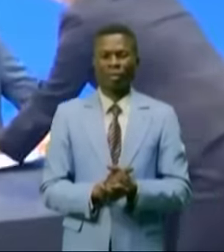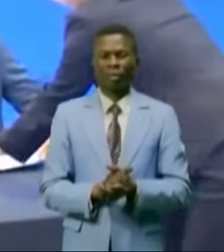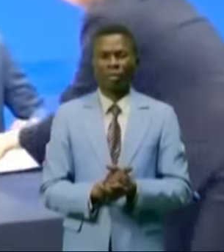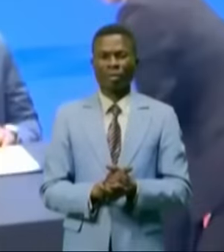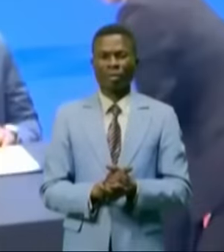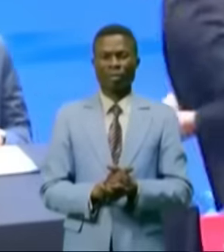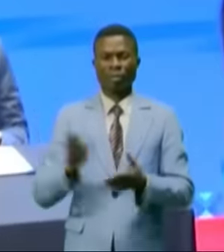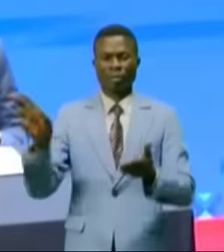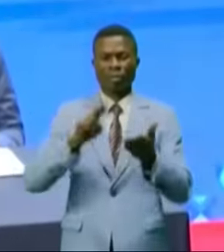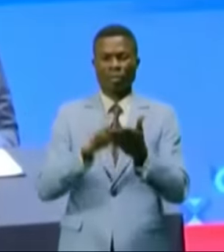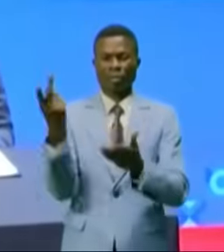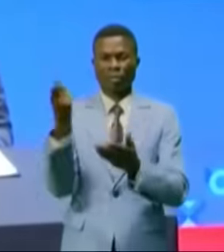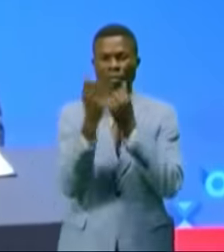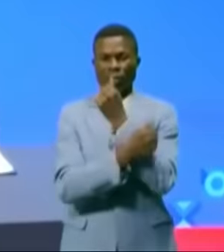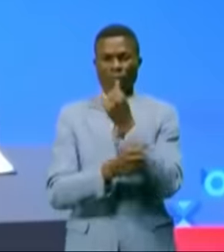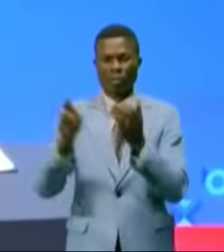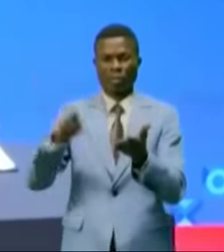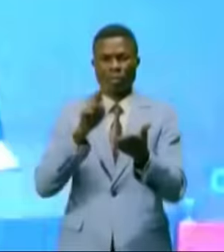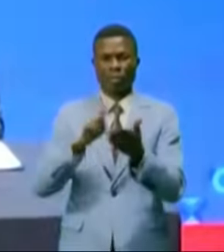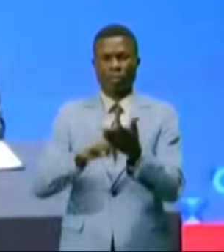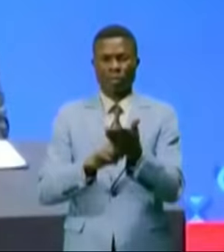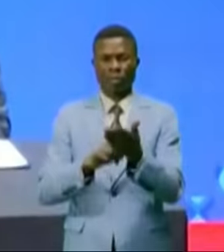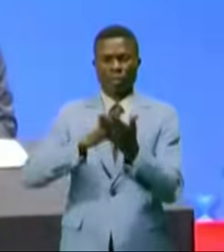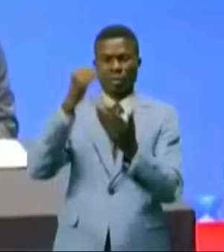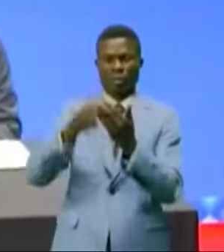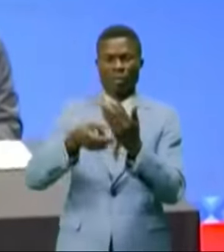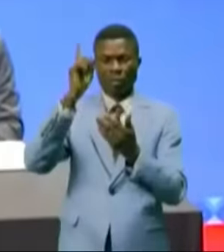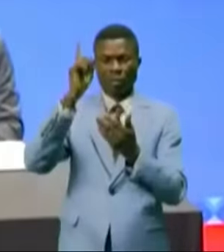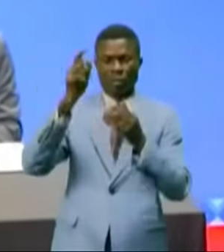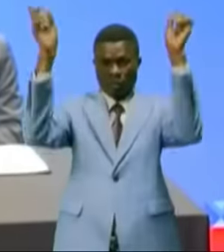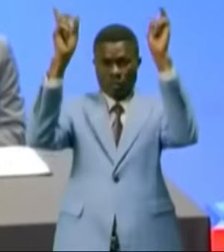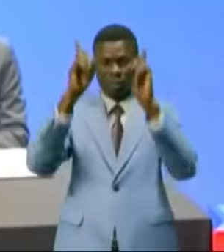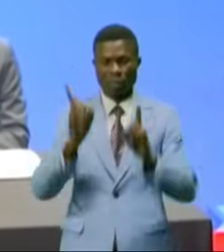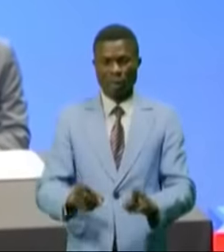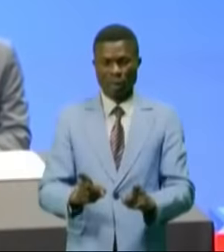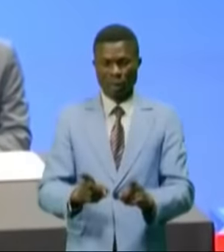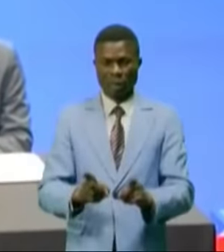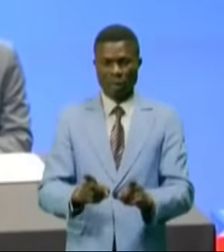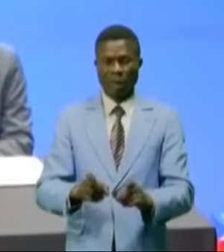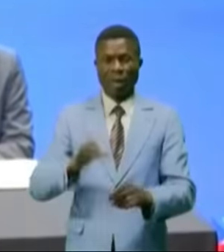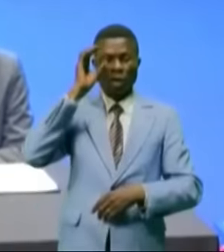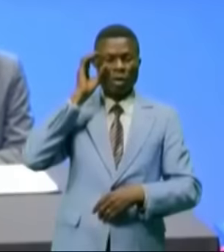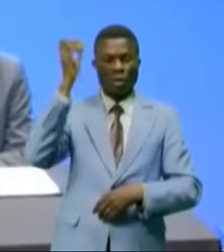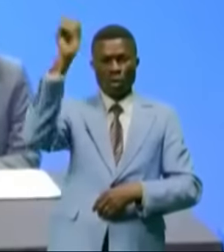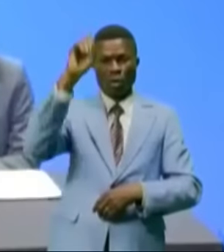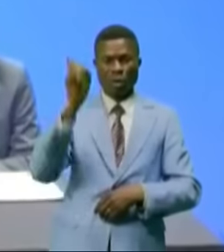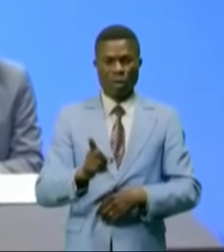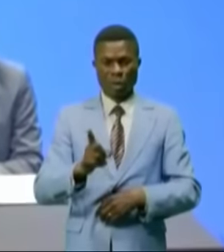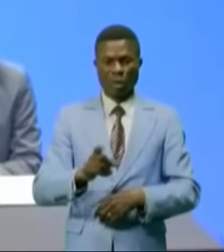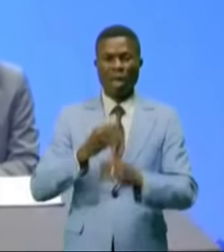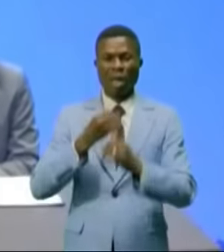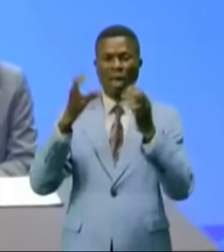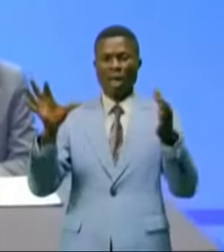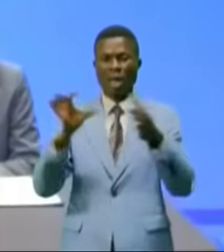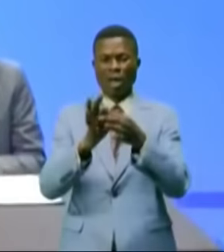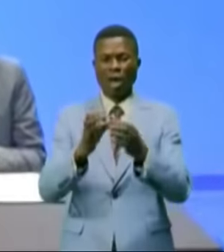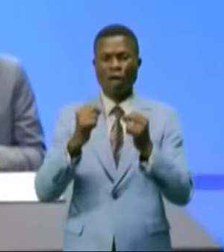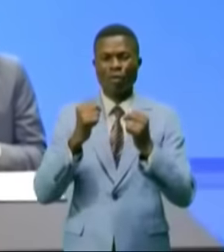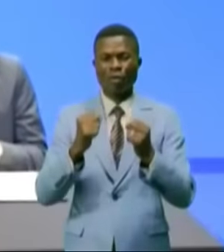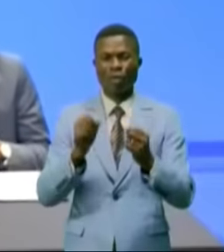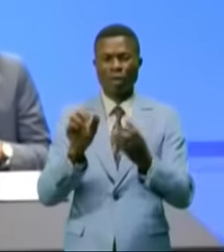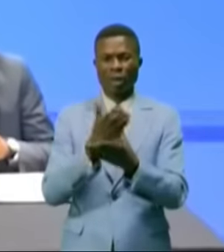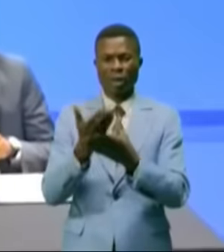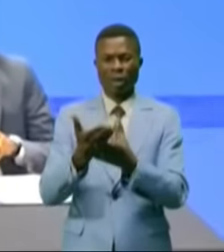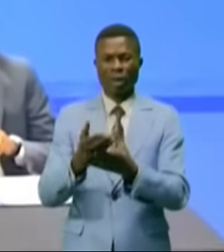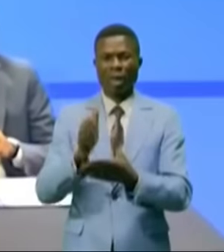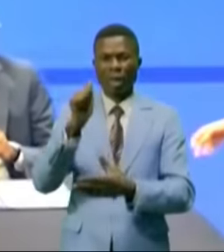Cet accord bilatéral, signé en marge du premier sommet Corée-Afrique 2024, établit les bases d'une collaboration accrue entre la